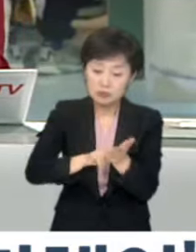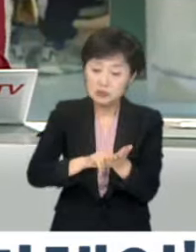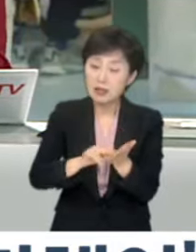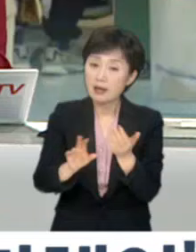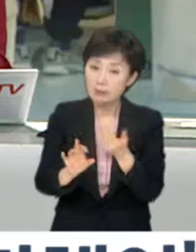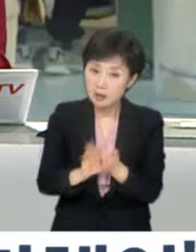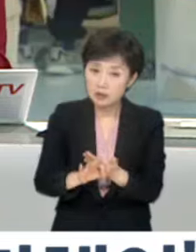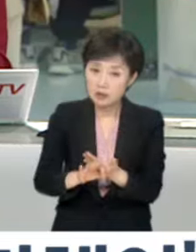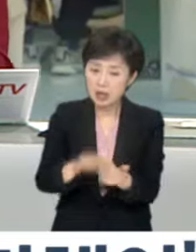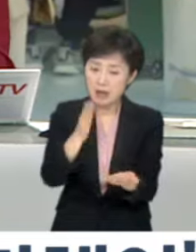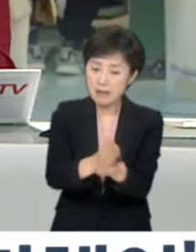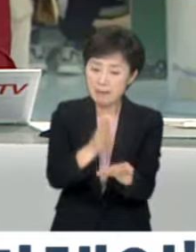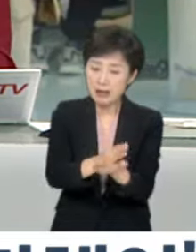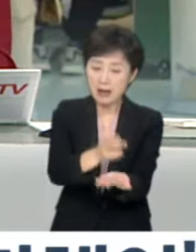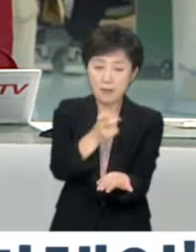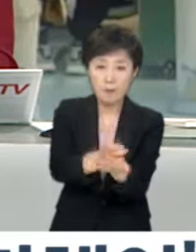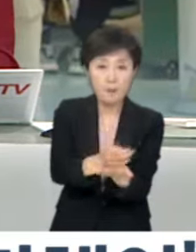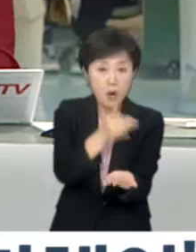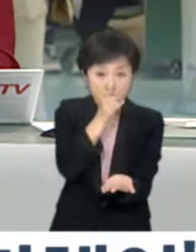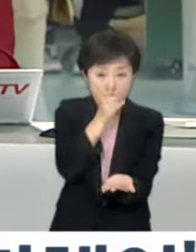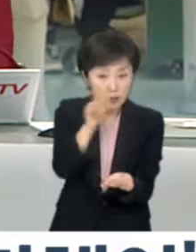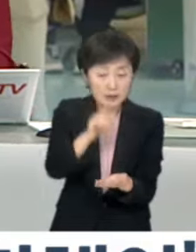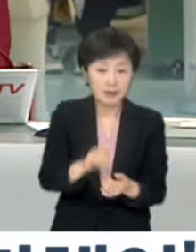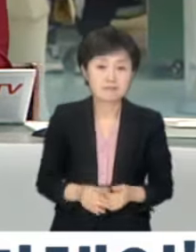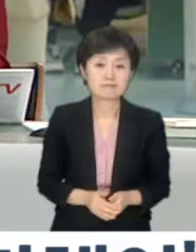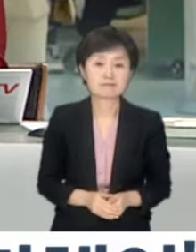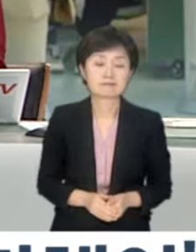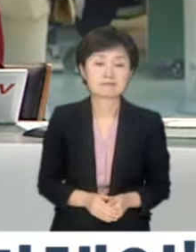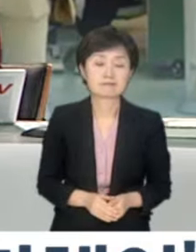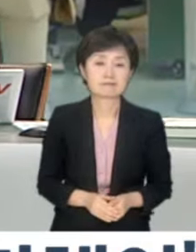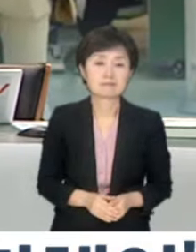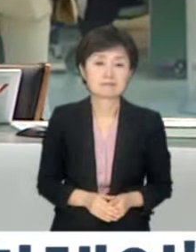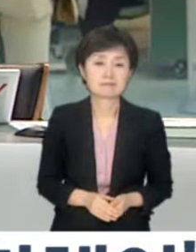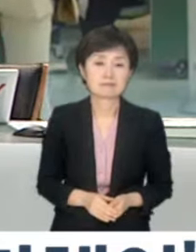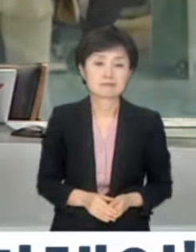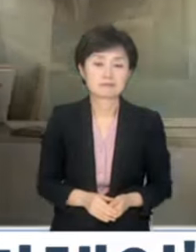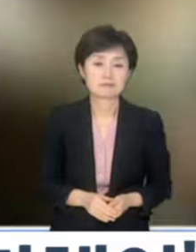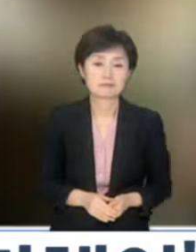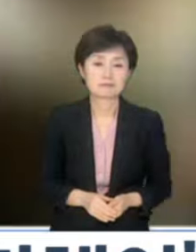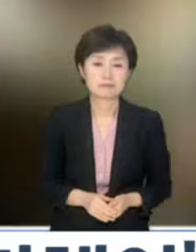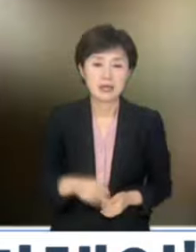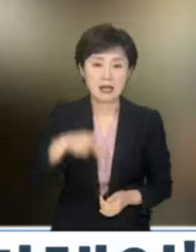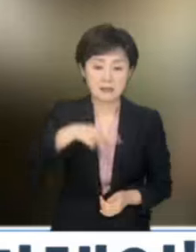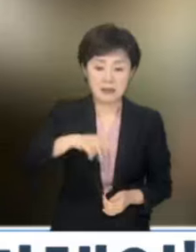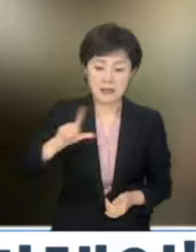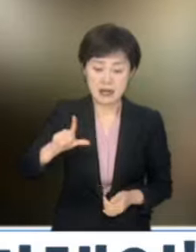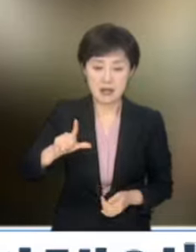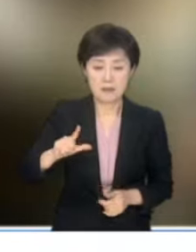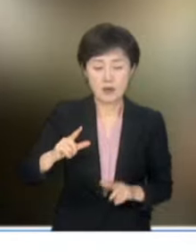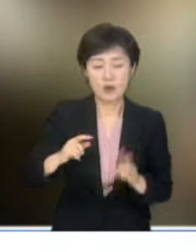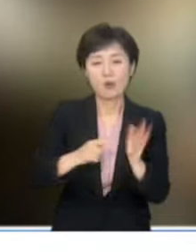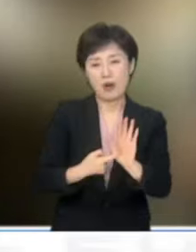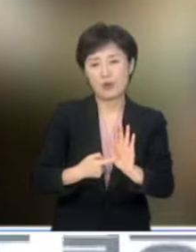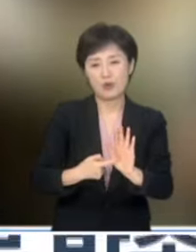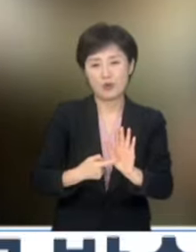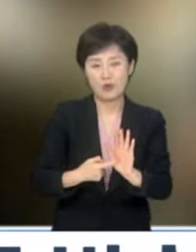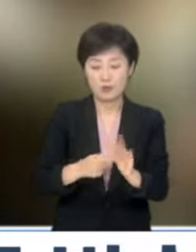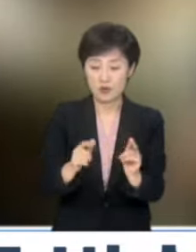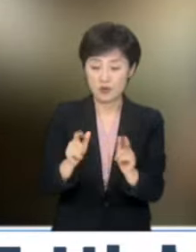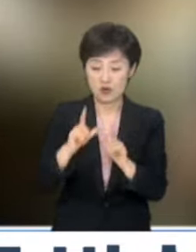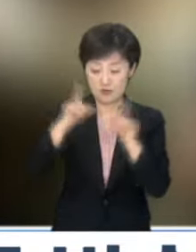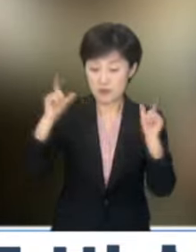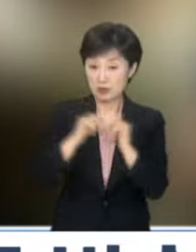이거를 규제할 수 있는 규정은 있는 건지 이 부분도 좀 짚어보면 좋을 것 같습니다. 일단은 뭐 광고죠. 이제 공항을 이용하는 연예인들이 뭐